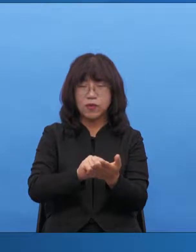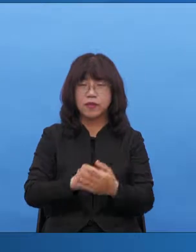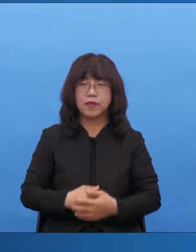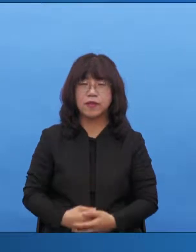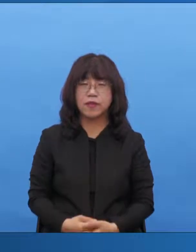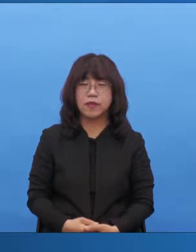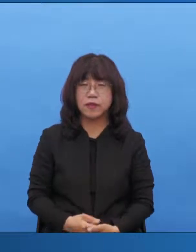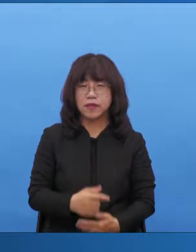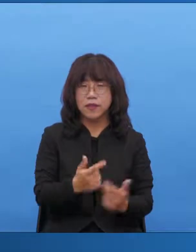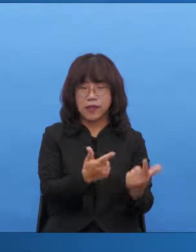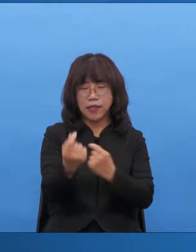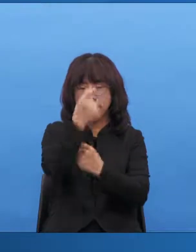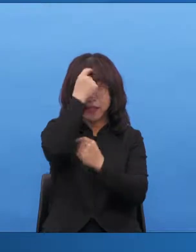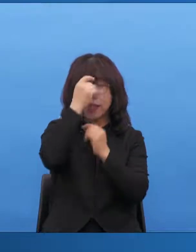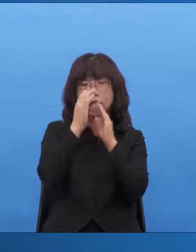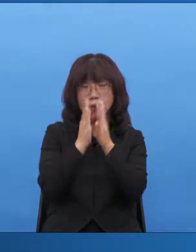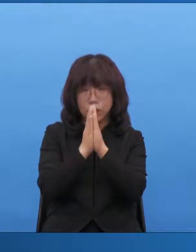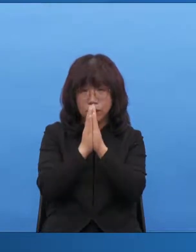Prions.